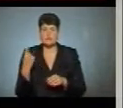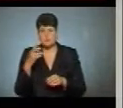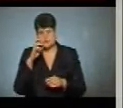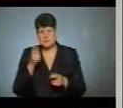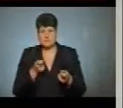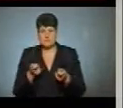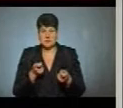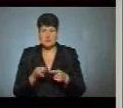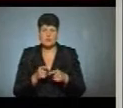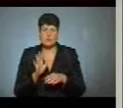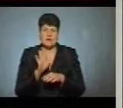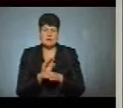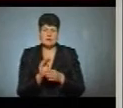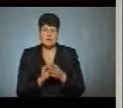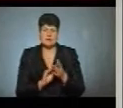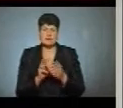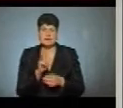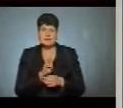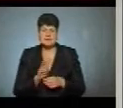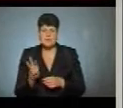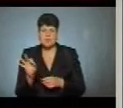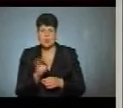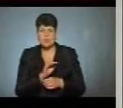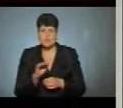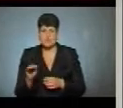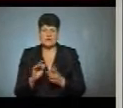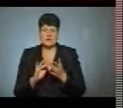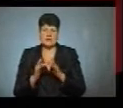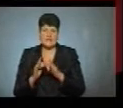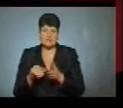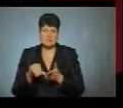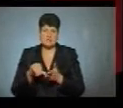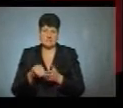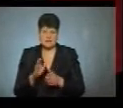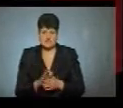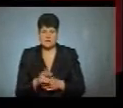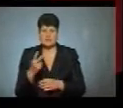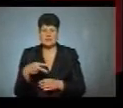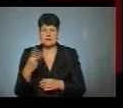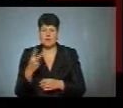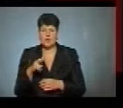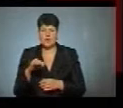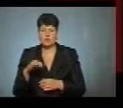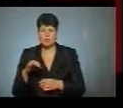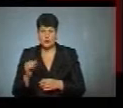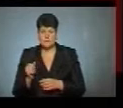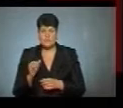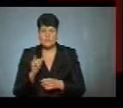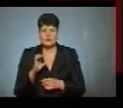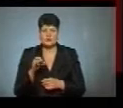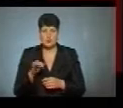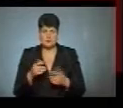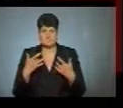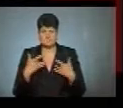про це опублікували сьогодні на сайті офіційного інтернет-представництва президента. Нагадаю, 22 лютого Ігор Сополь подав у відставку